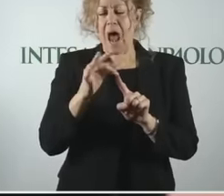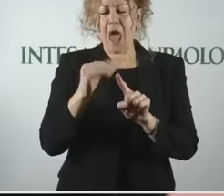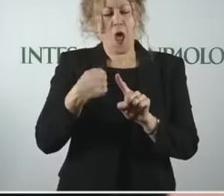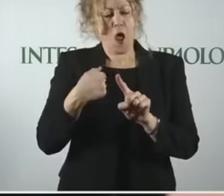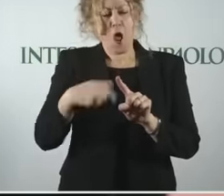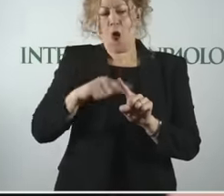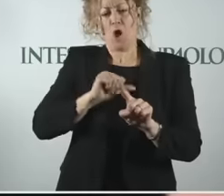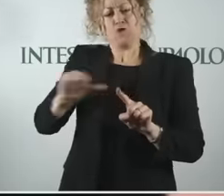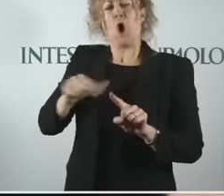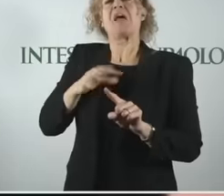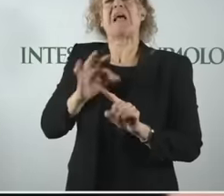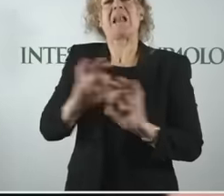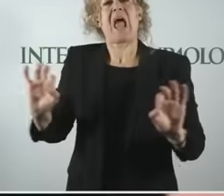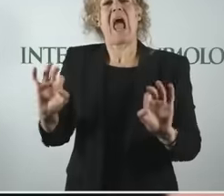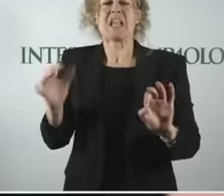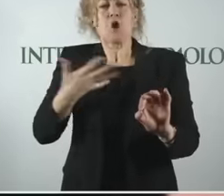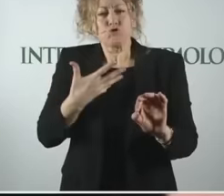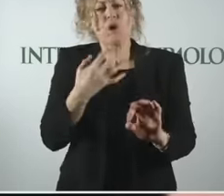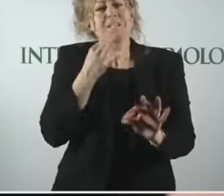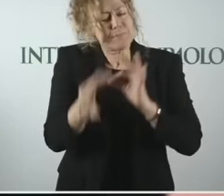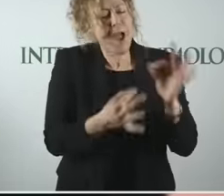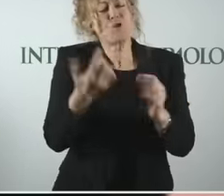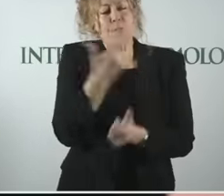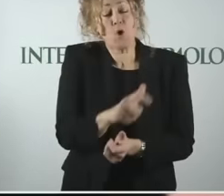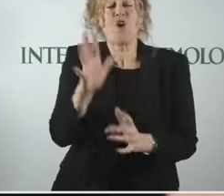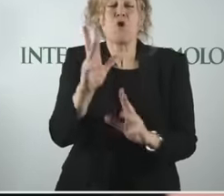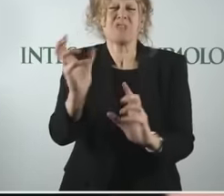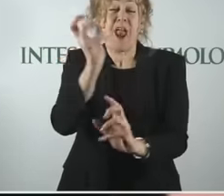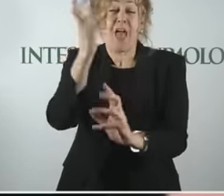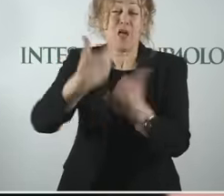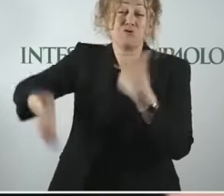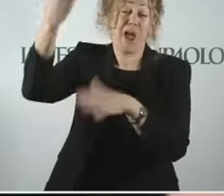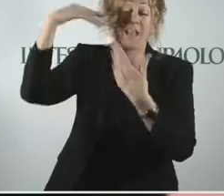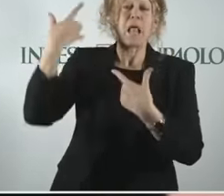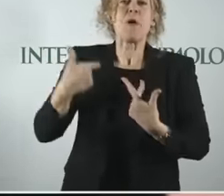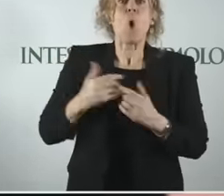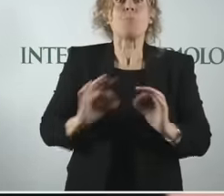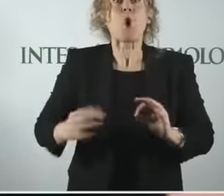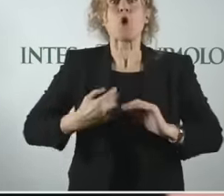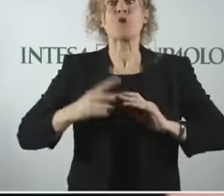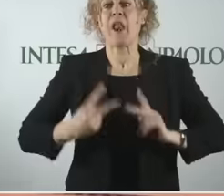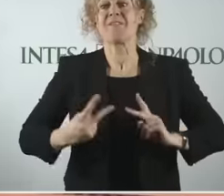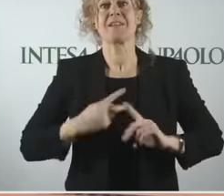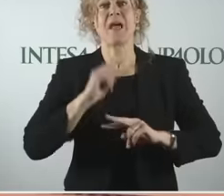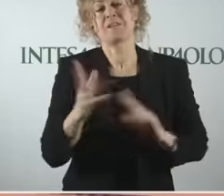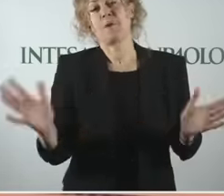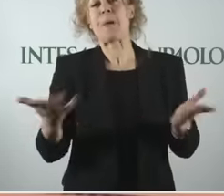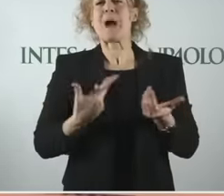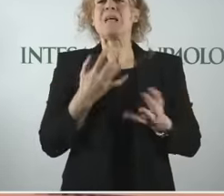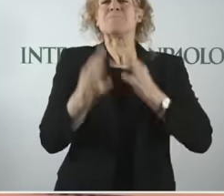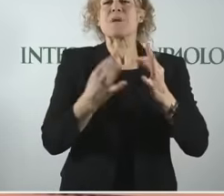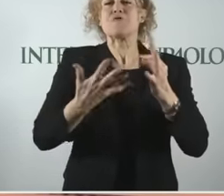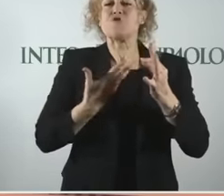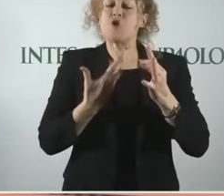spiegazioni che secondo me sono leggendarie Eh però non è che io ho la verità in tasca Magari però spiegazioni vertono